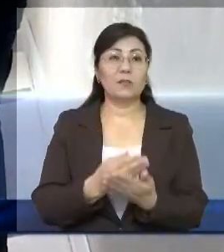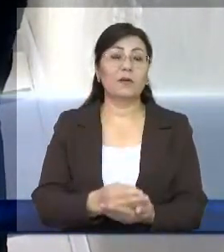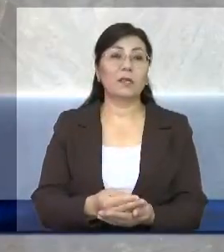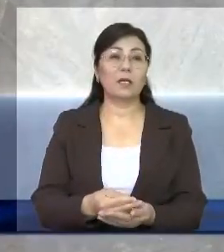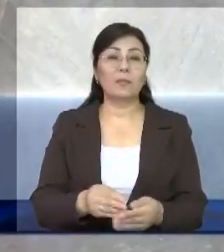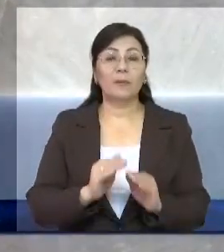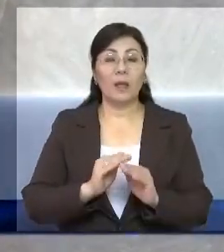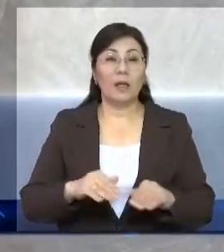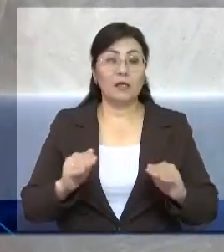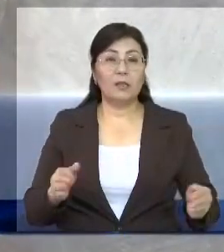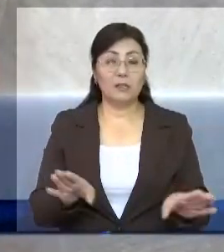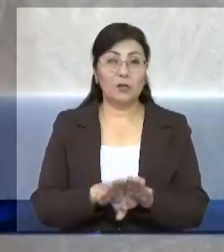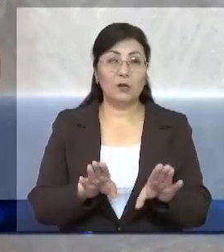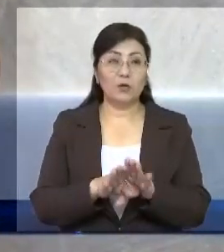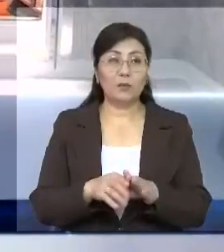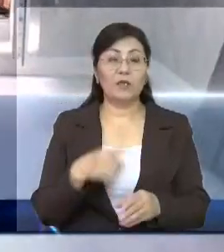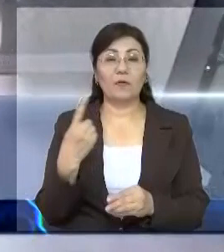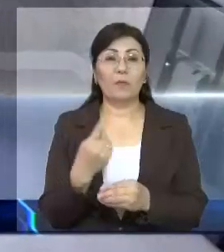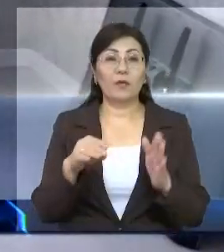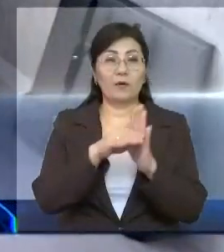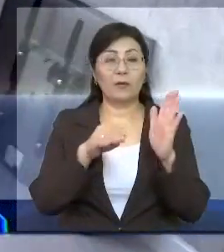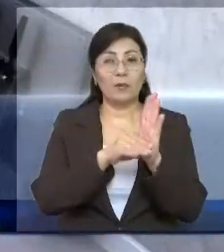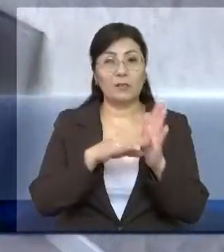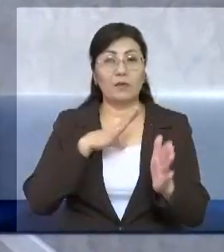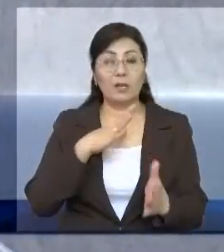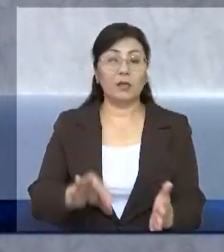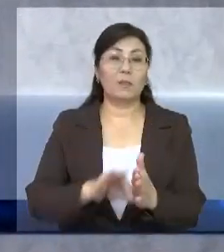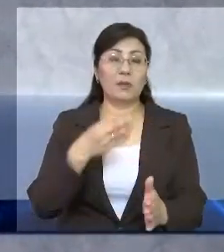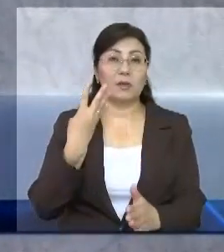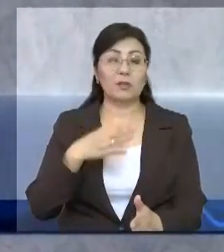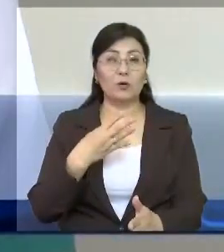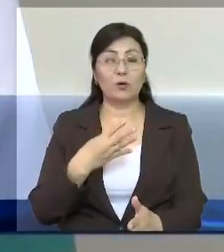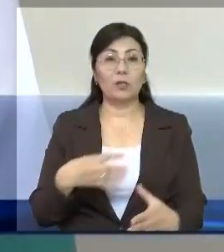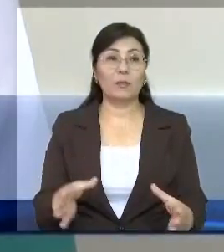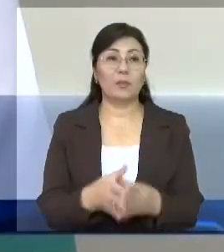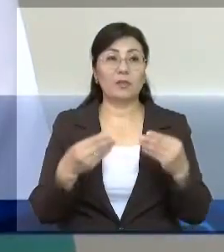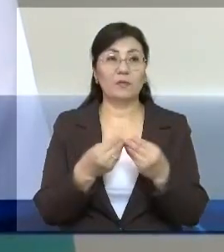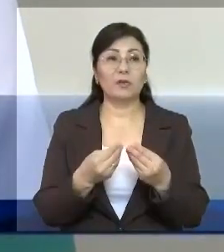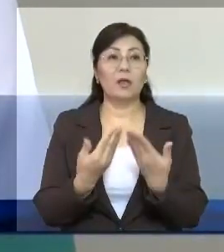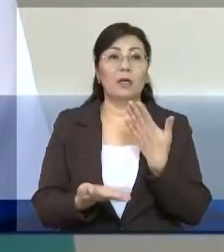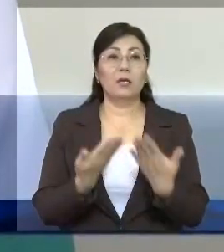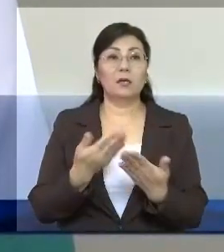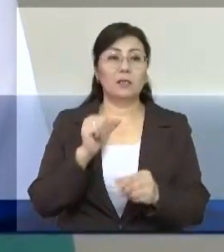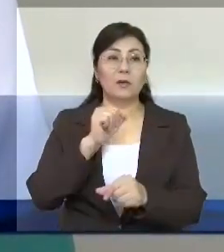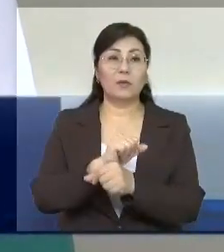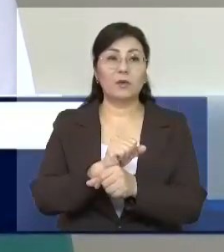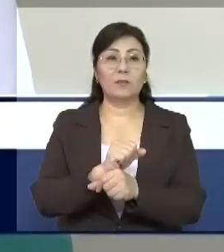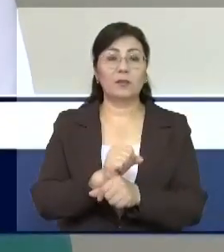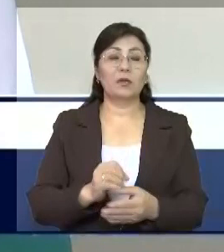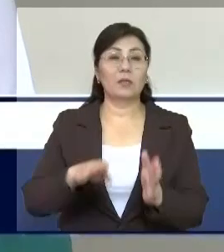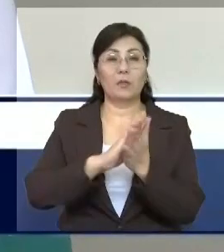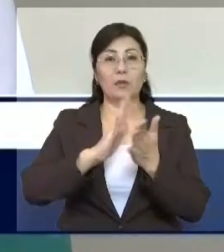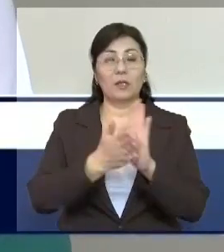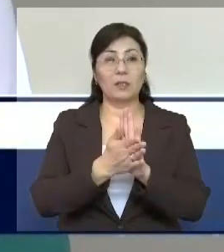детей влияли на критерии участия. В первом туре программы было отобрано 40 претендентов. Если остановиться про требования